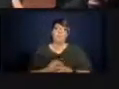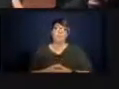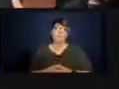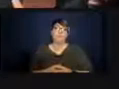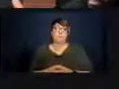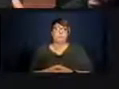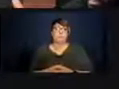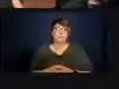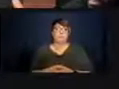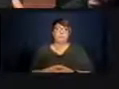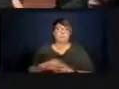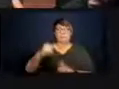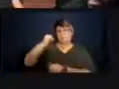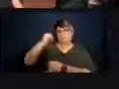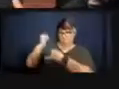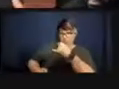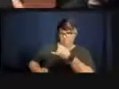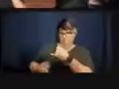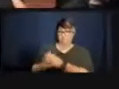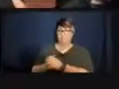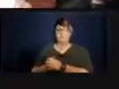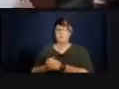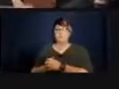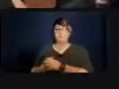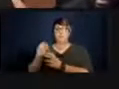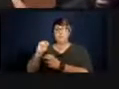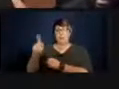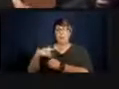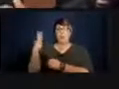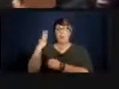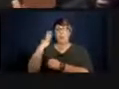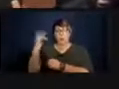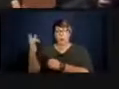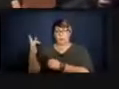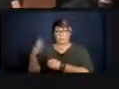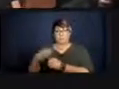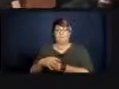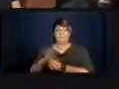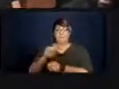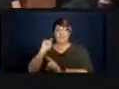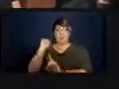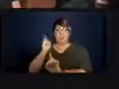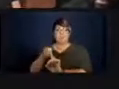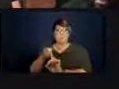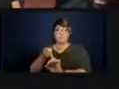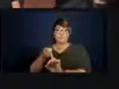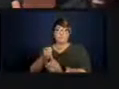la 12. Asante sana. Jambo la mwisho ni kwa nini?